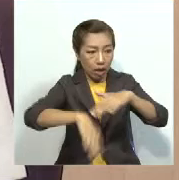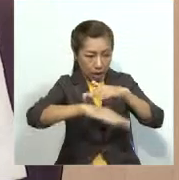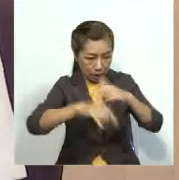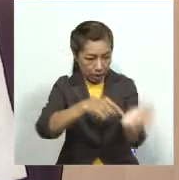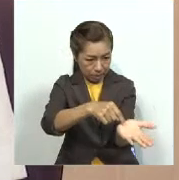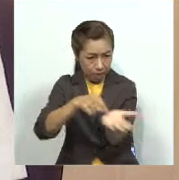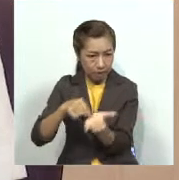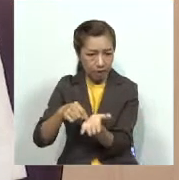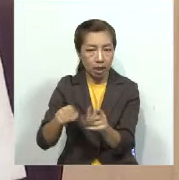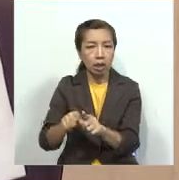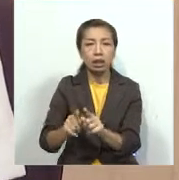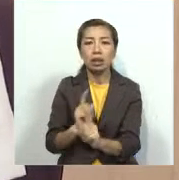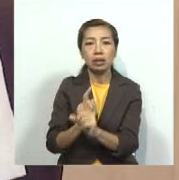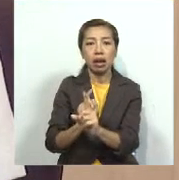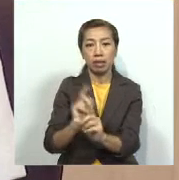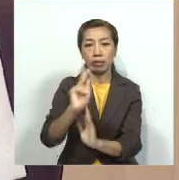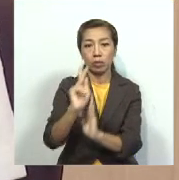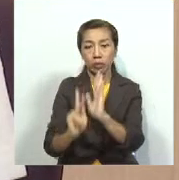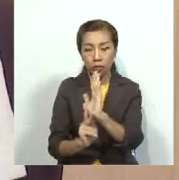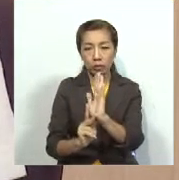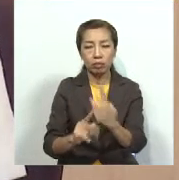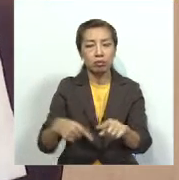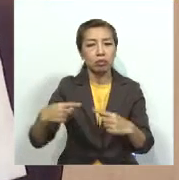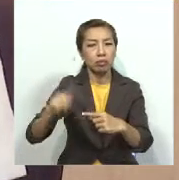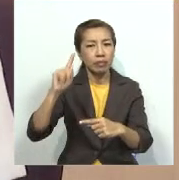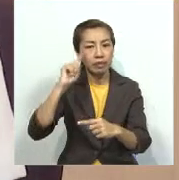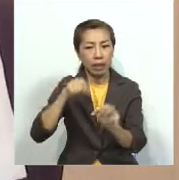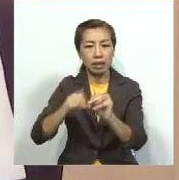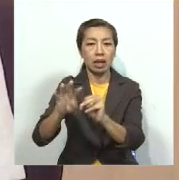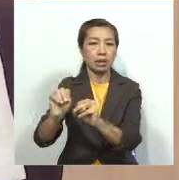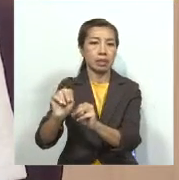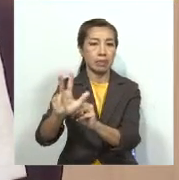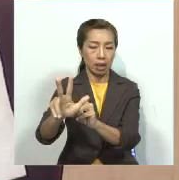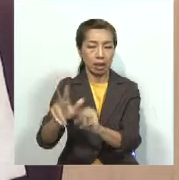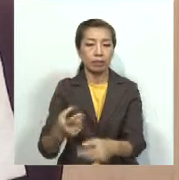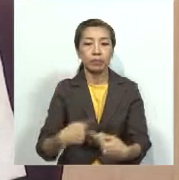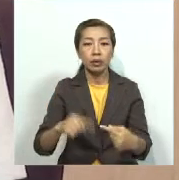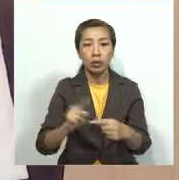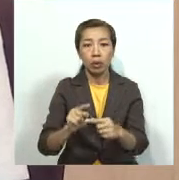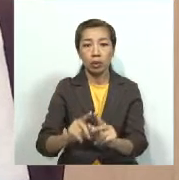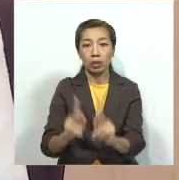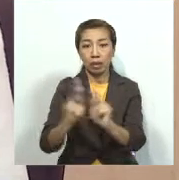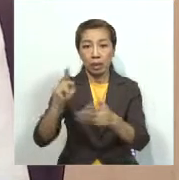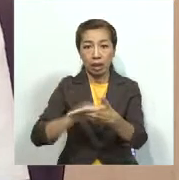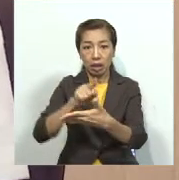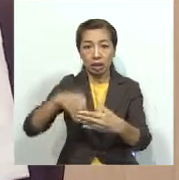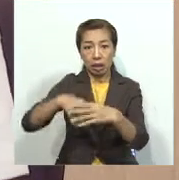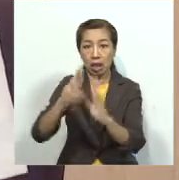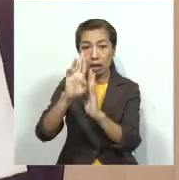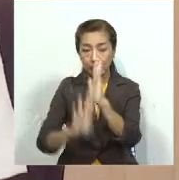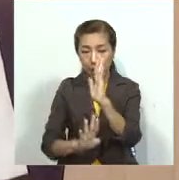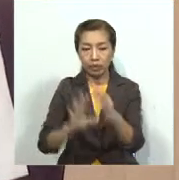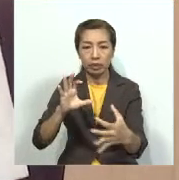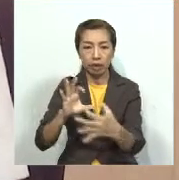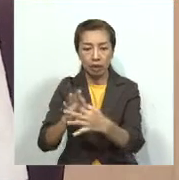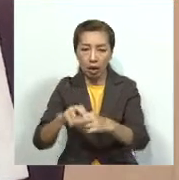ยคณะกรรมการการเลือกตั้งพ.ศ.2560มาตรา43และระเบียบคณะกรรมการการเลือกตั้งว่าด้วย